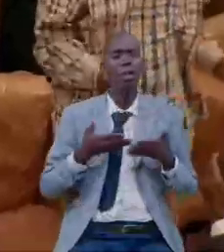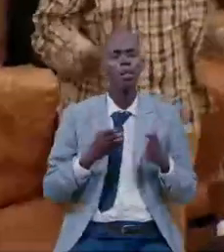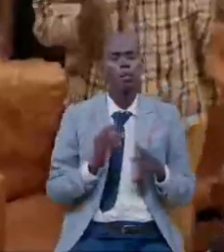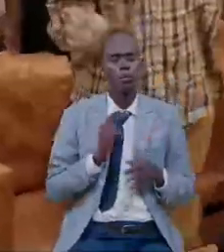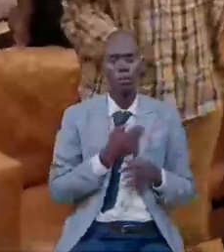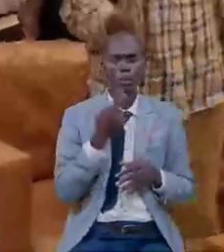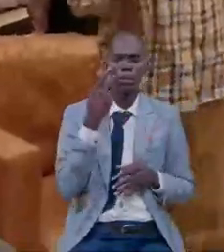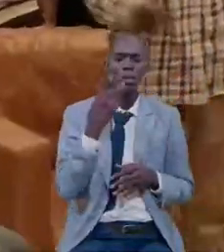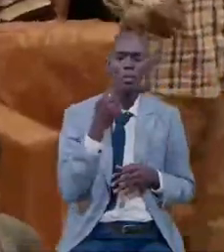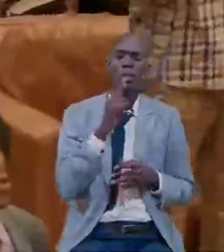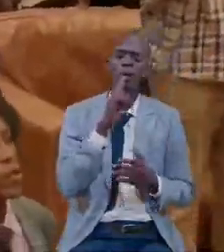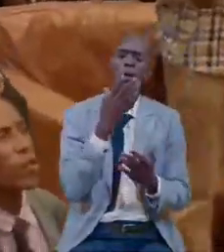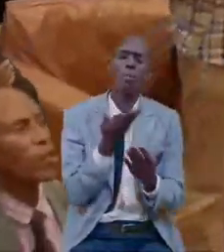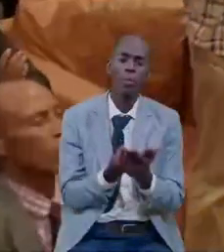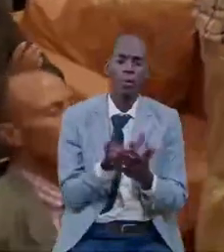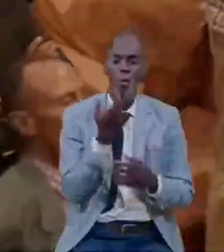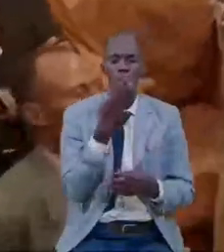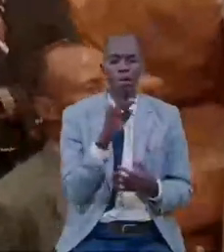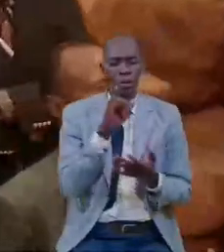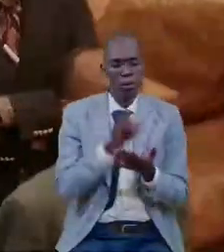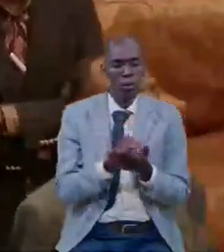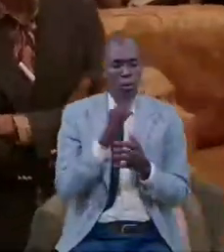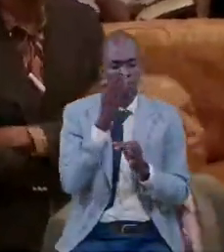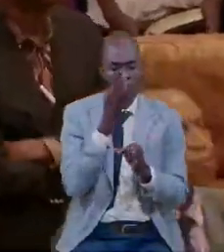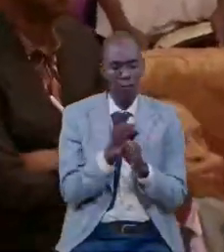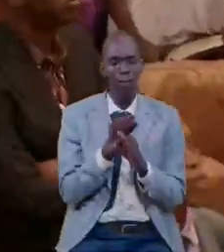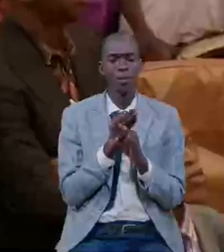Voyons la preuve de cette foi.